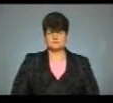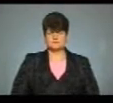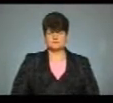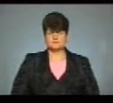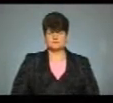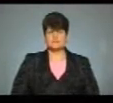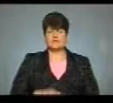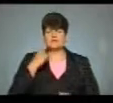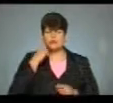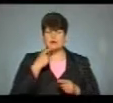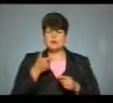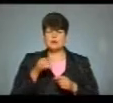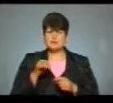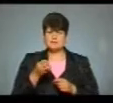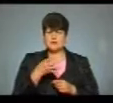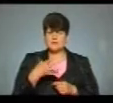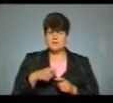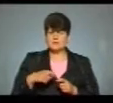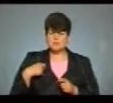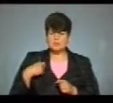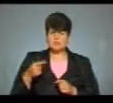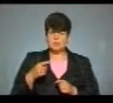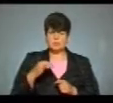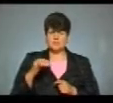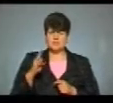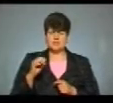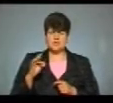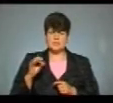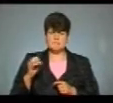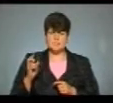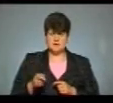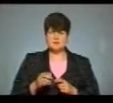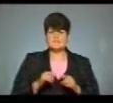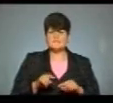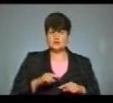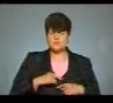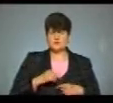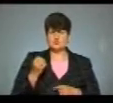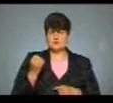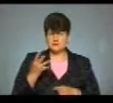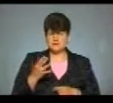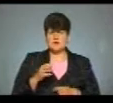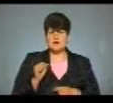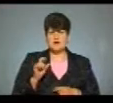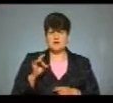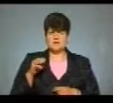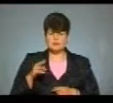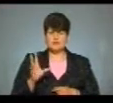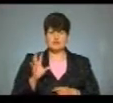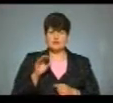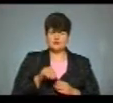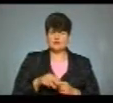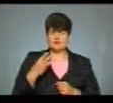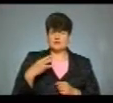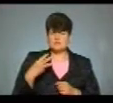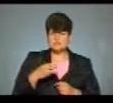В індивідуальній гонці на 15 кілометрів тернополянин Юрій Щербань фінішував 14-й, Артем Авдолян увійшов до 30-ки, повідомив